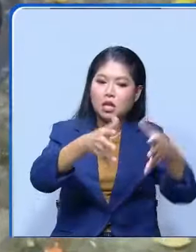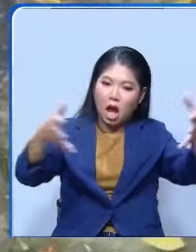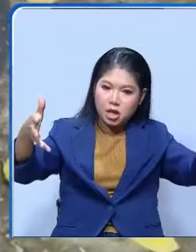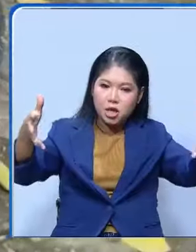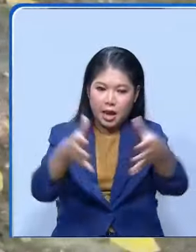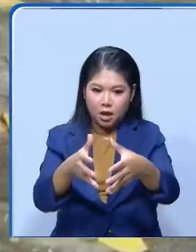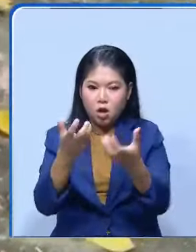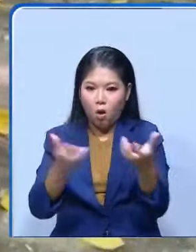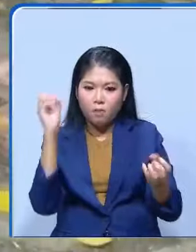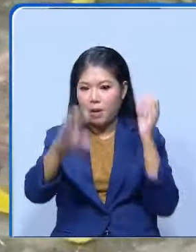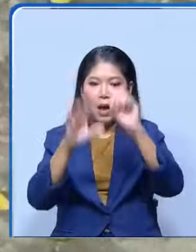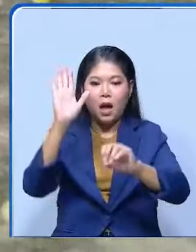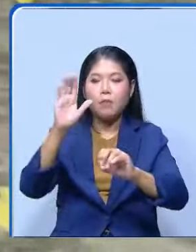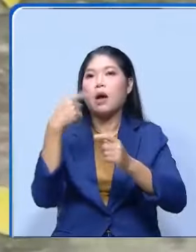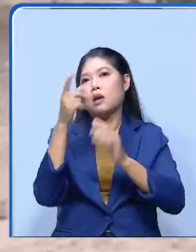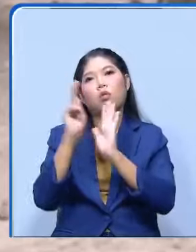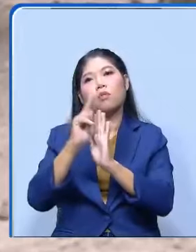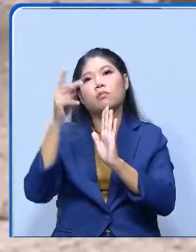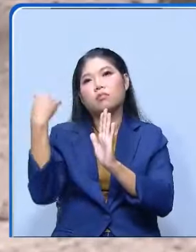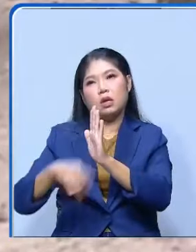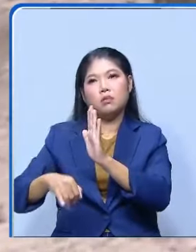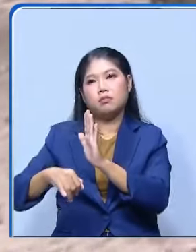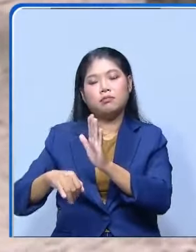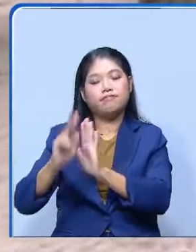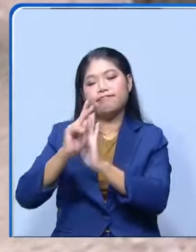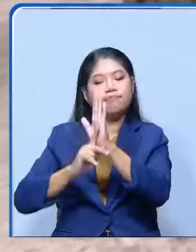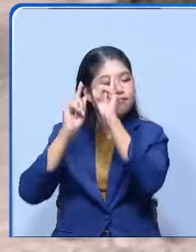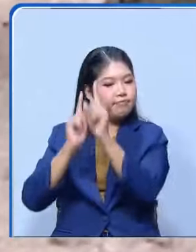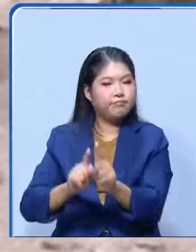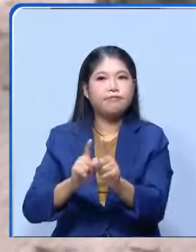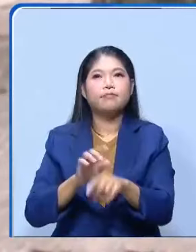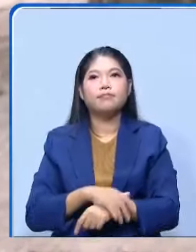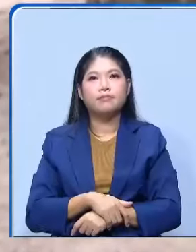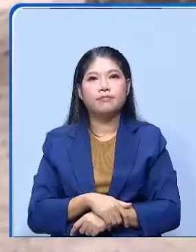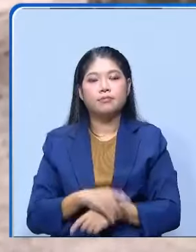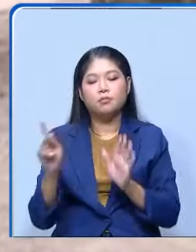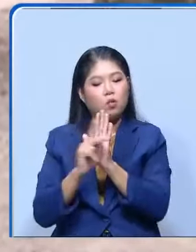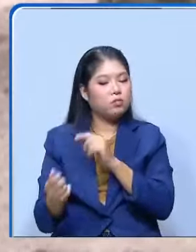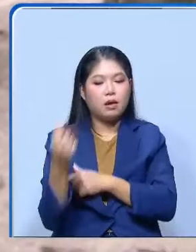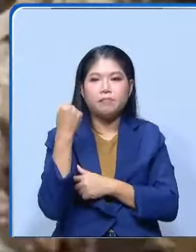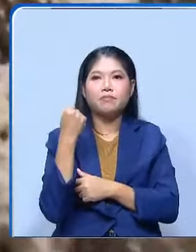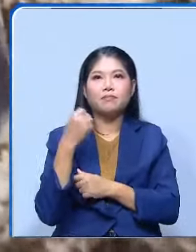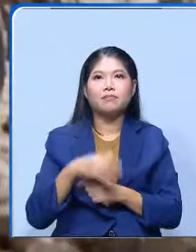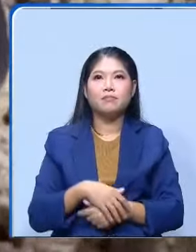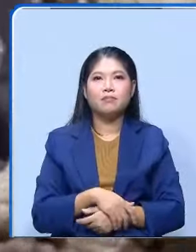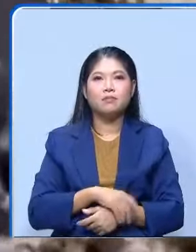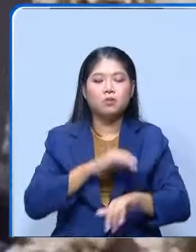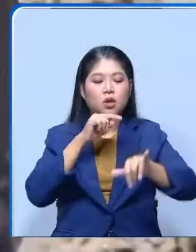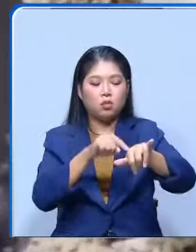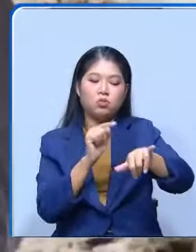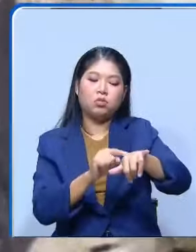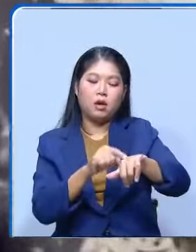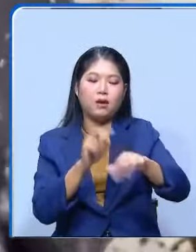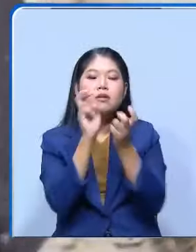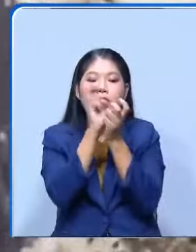ญ่หากละเมิดนะคะทางสวนสัตว์เขาเขียวจะส่งดำเนินคดีตามกฎหมายอย่างถึงที่สุดนะคะเพราะเจ้หมูเด้งเนี่ยคือ